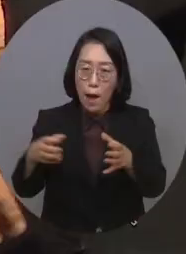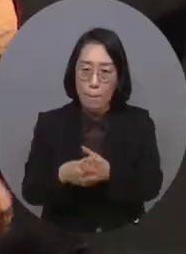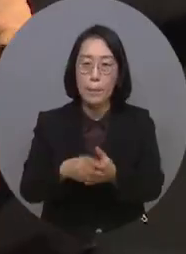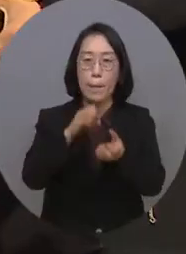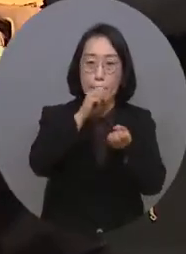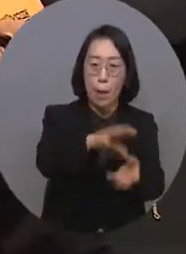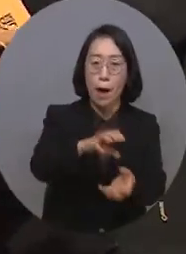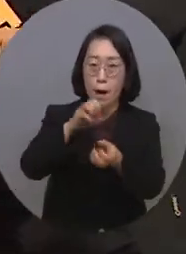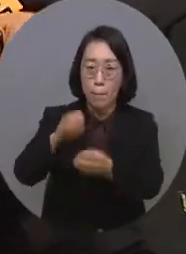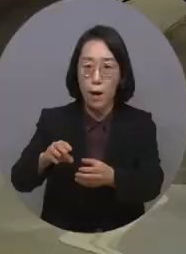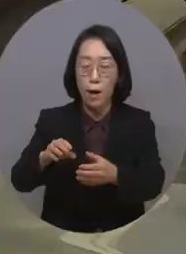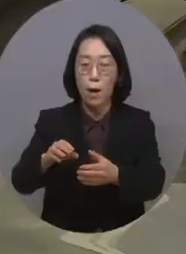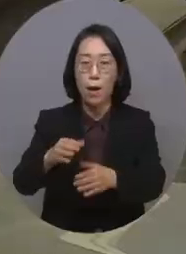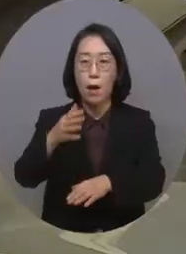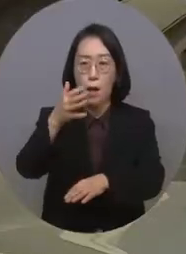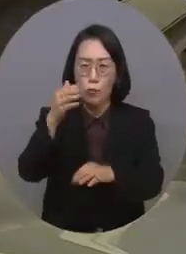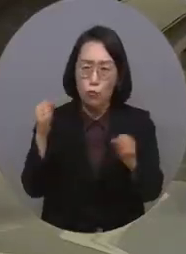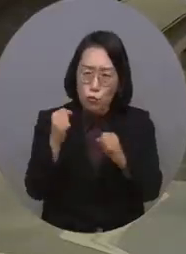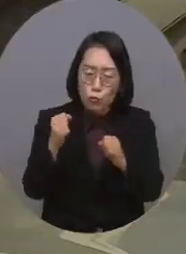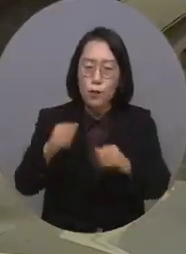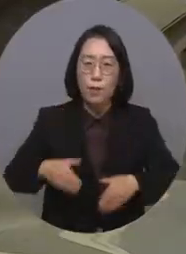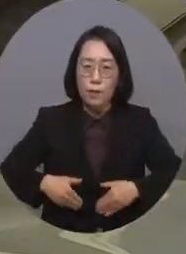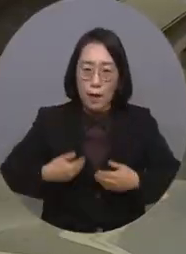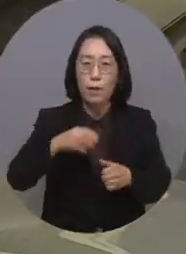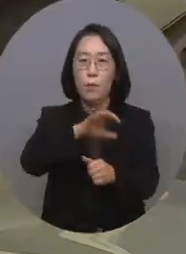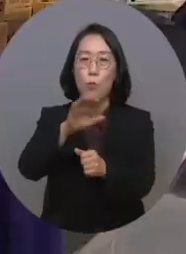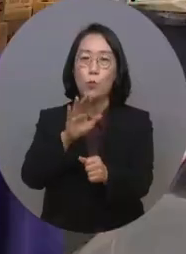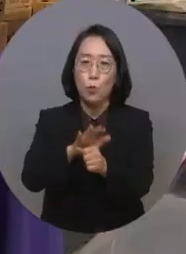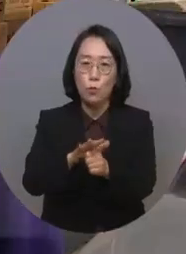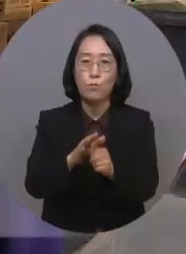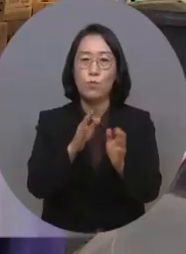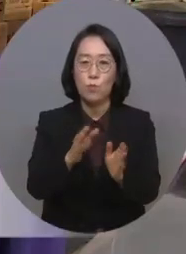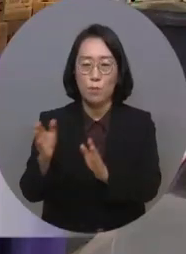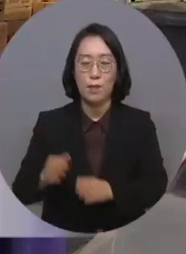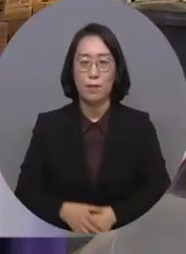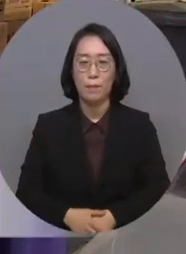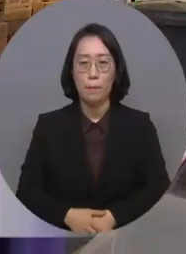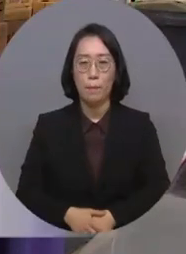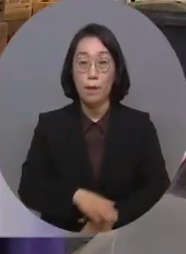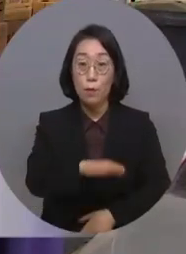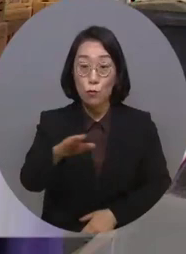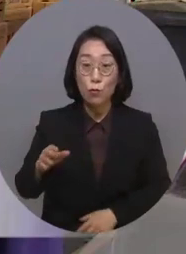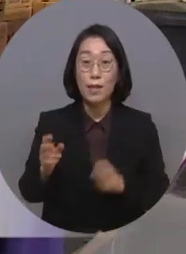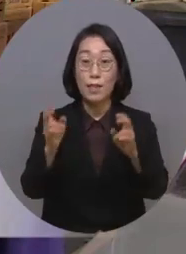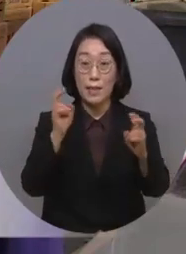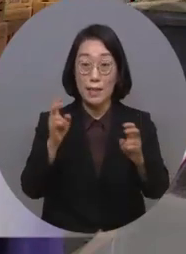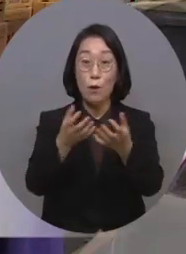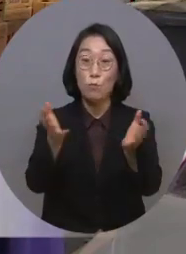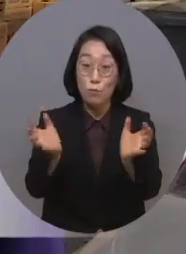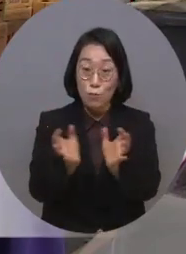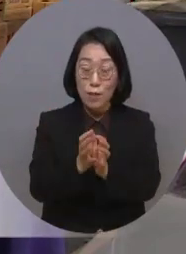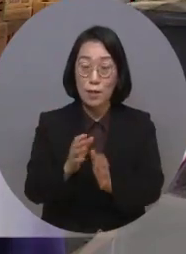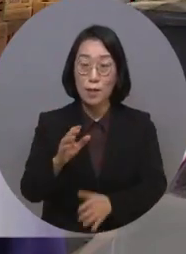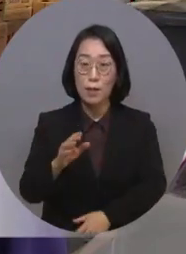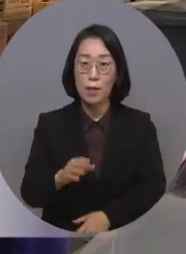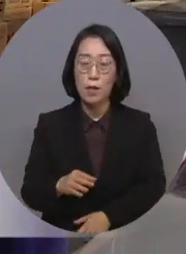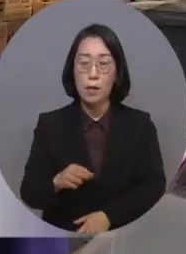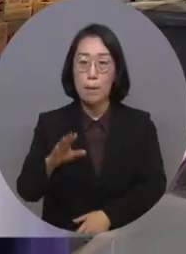전달하며 따뜻한 연말을 위한 준비에 나섰습니다. 우리 예비사회적 우리나눔이